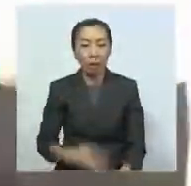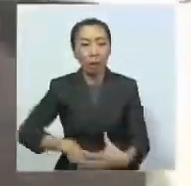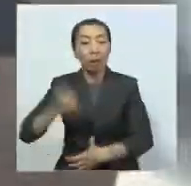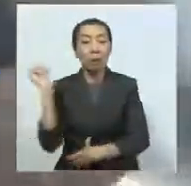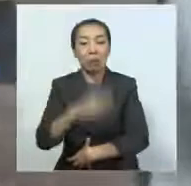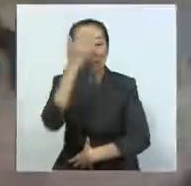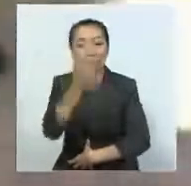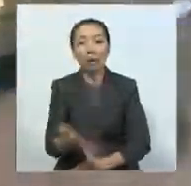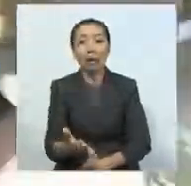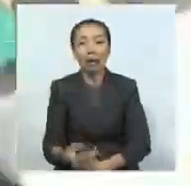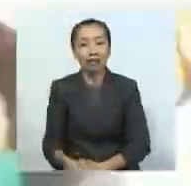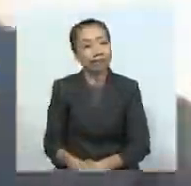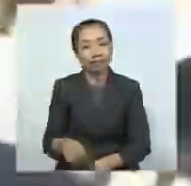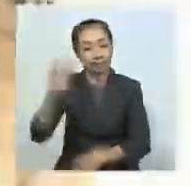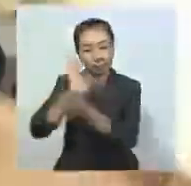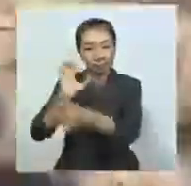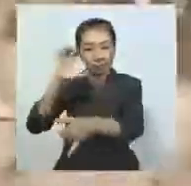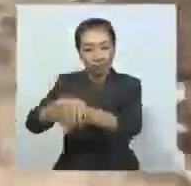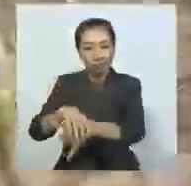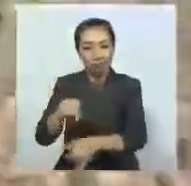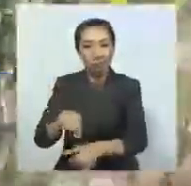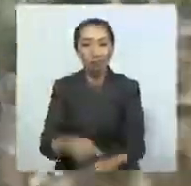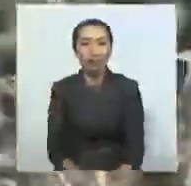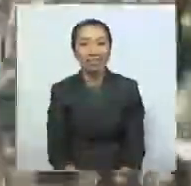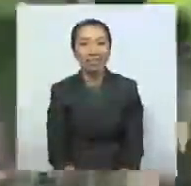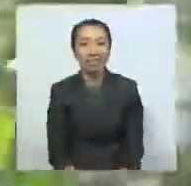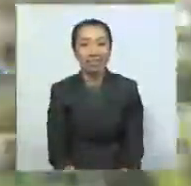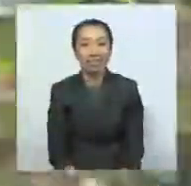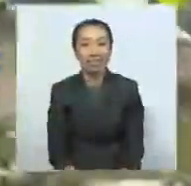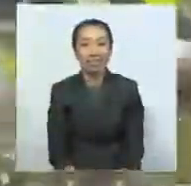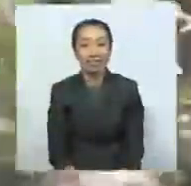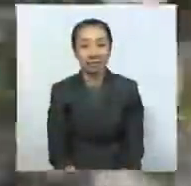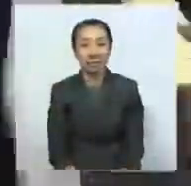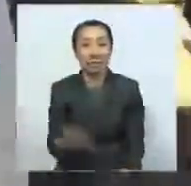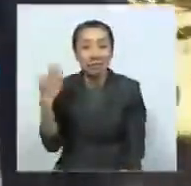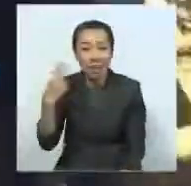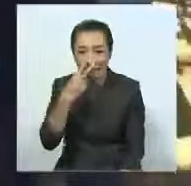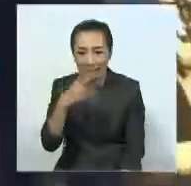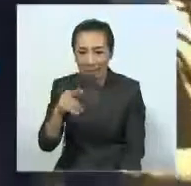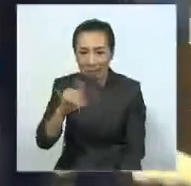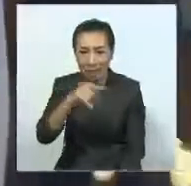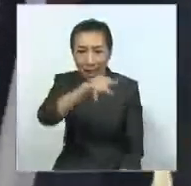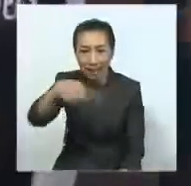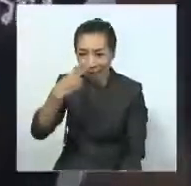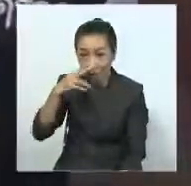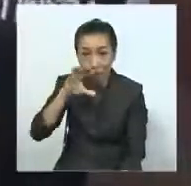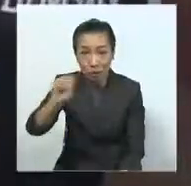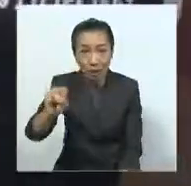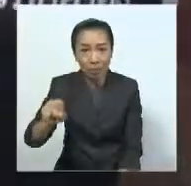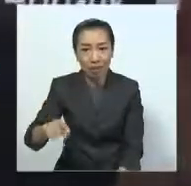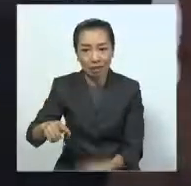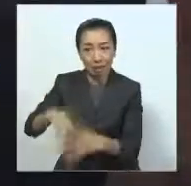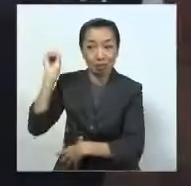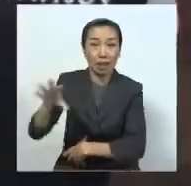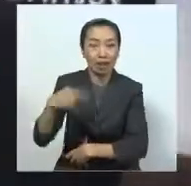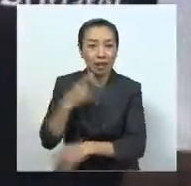งทำไมคะ ท ิ้ งทำไม คุมตัวเลยครับคือขับเลย นี่นะคะเมื่อสักครู่นี้ไม่แน่ใจว่าคุณผู้ชมจะดูทันหรือเปล่